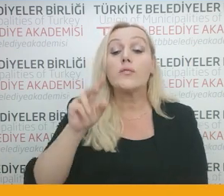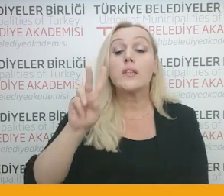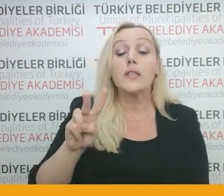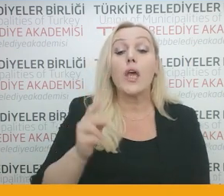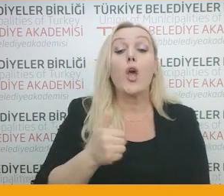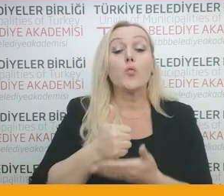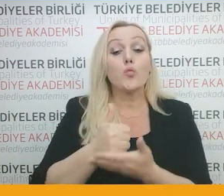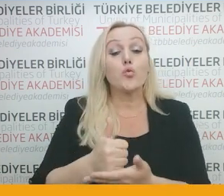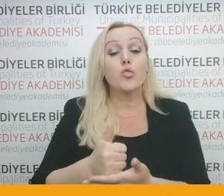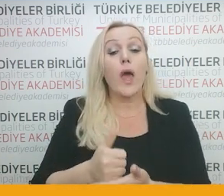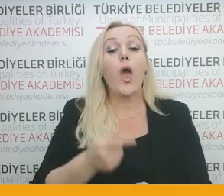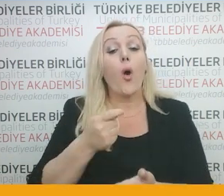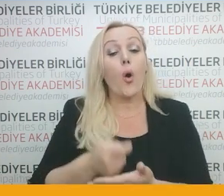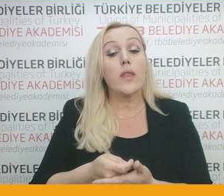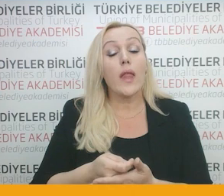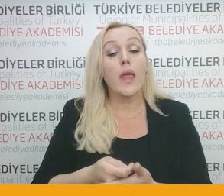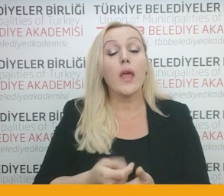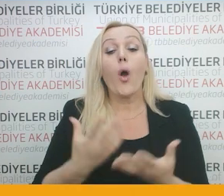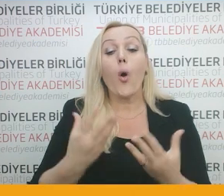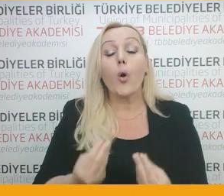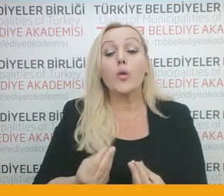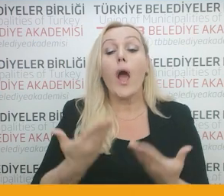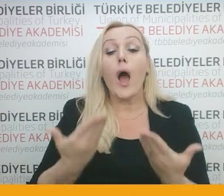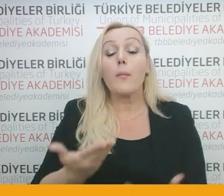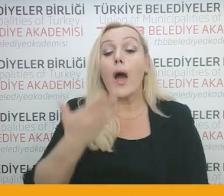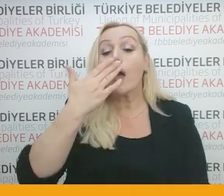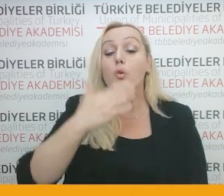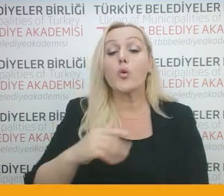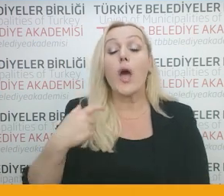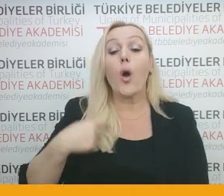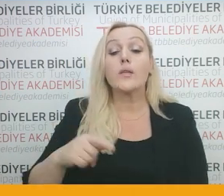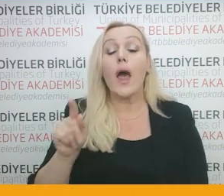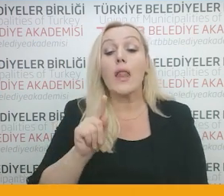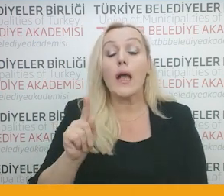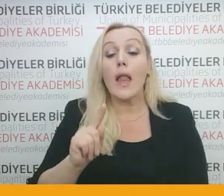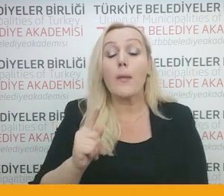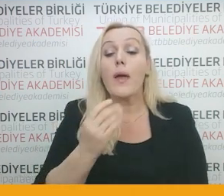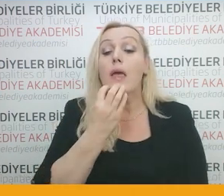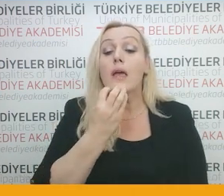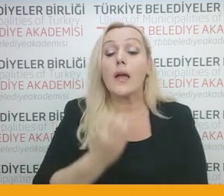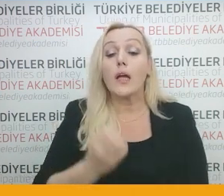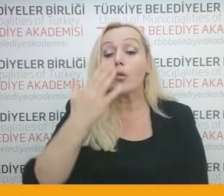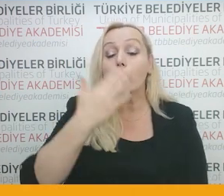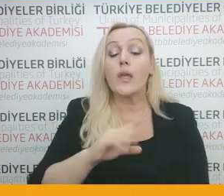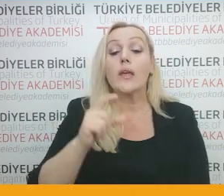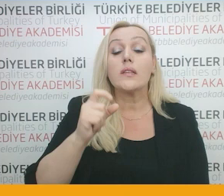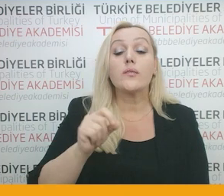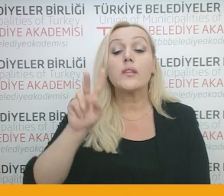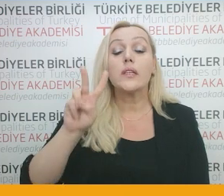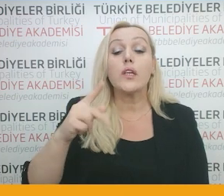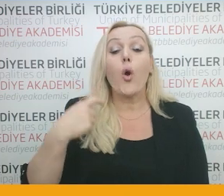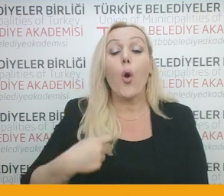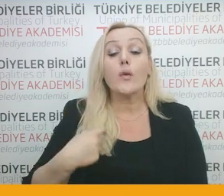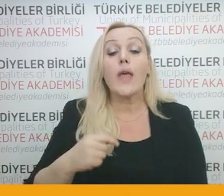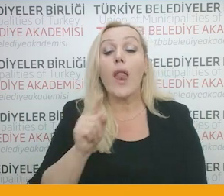bütçe ödenek tahsis edilir. Ancak yoksa özel kalem müdürlüğü kadrosu norm kadroda yoksa 02 özel kalem diye